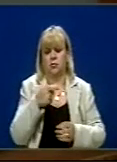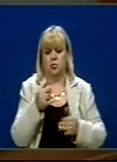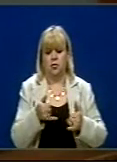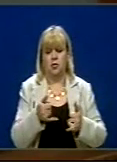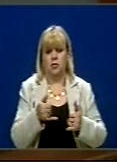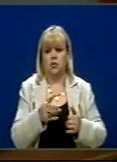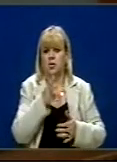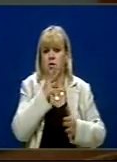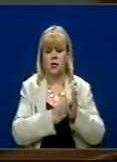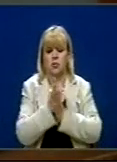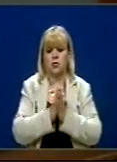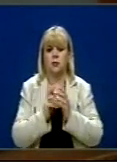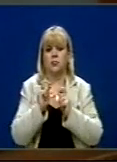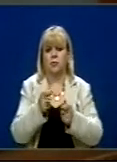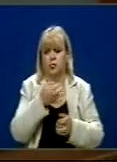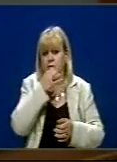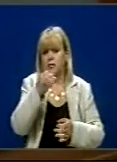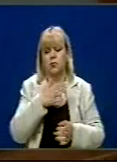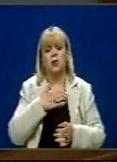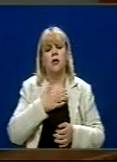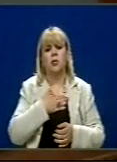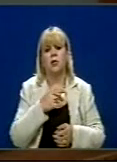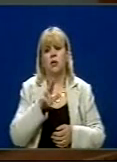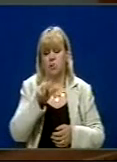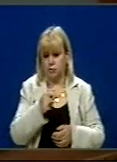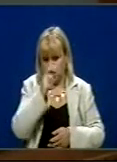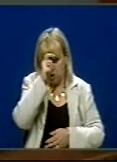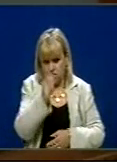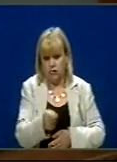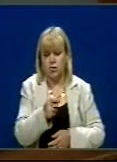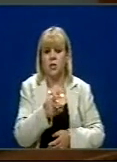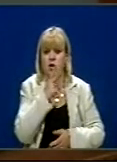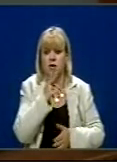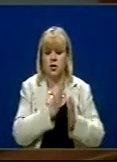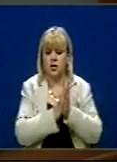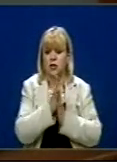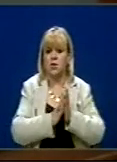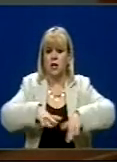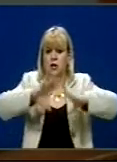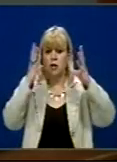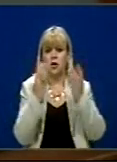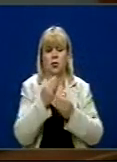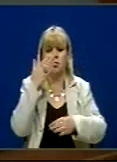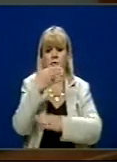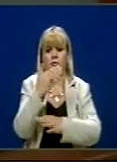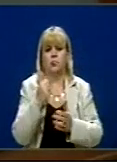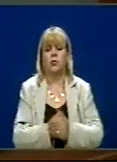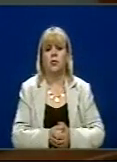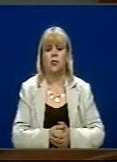më herët, me një kërkesë. Pyetja ime shtesë është kjo. A do ta respektoni kërkesën e të gjithë atyre afaristëve të